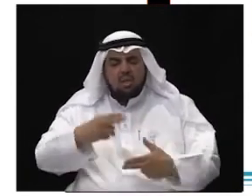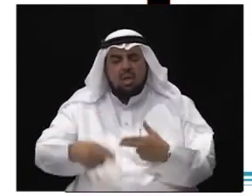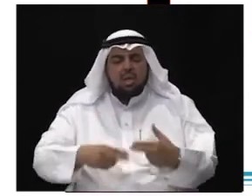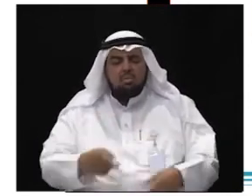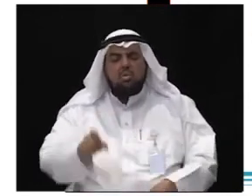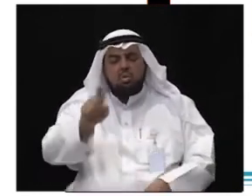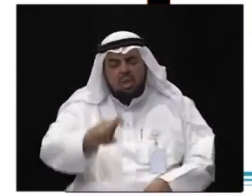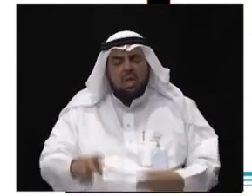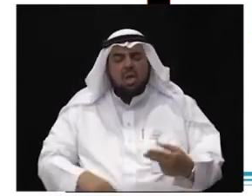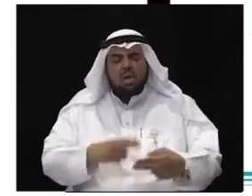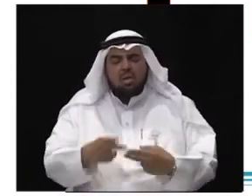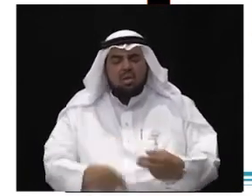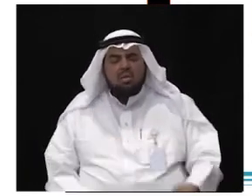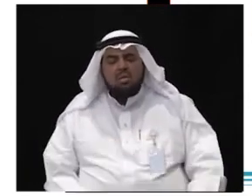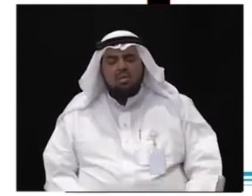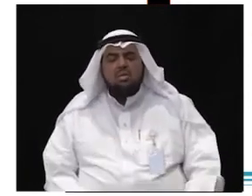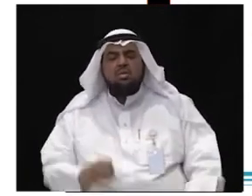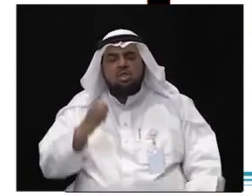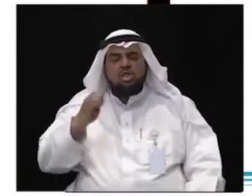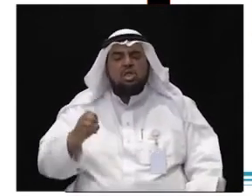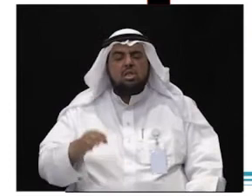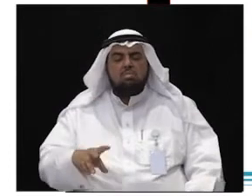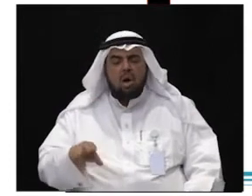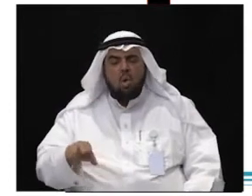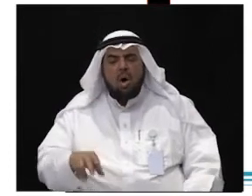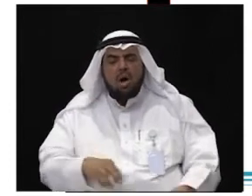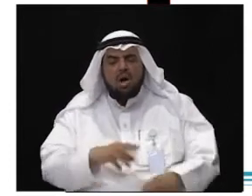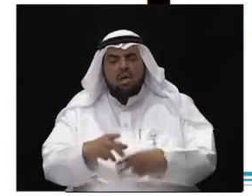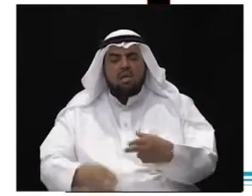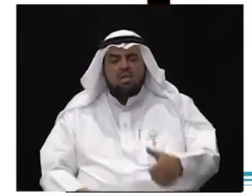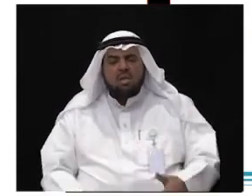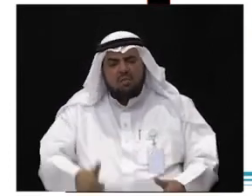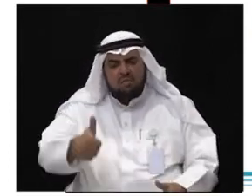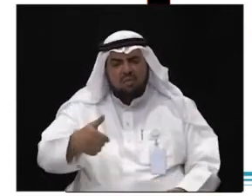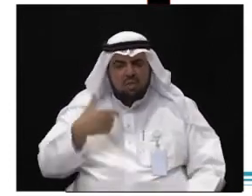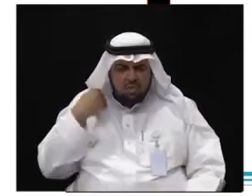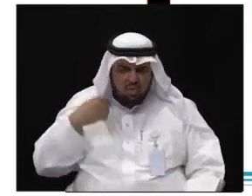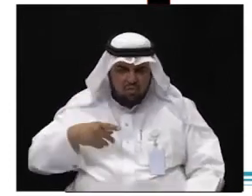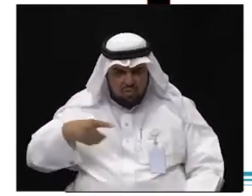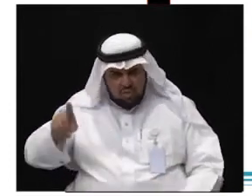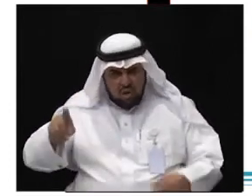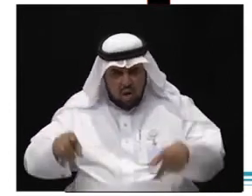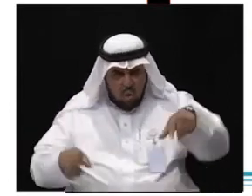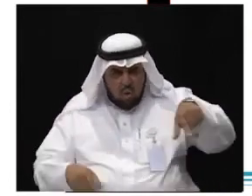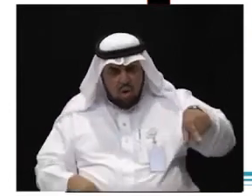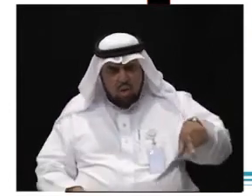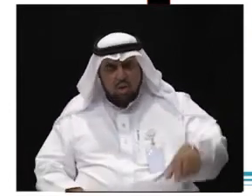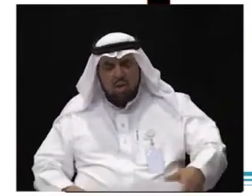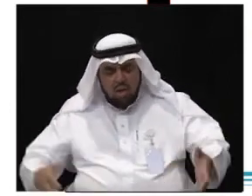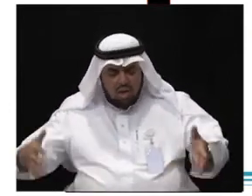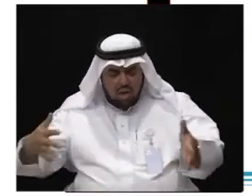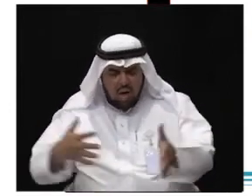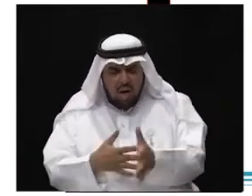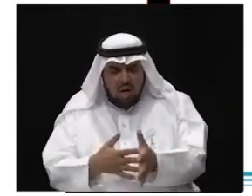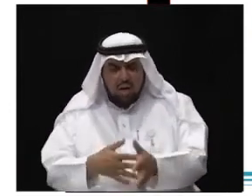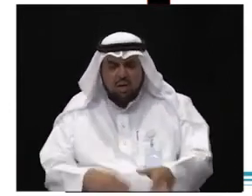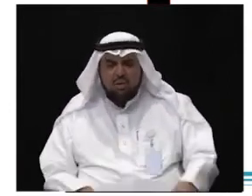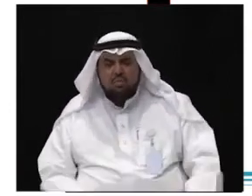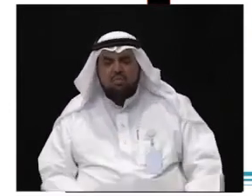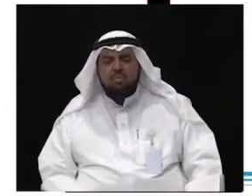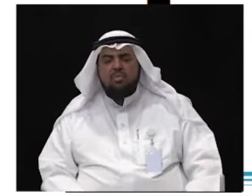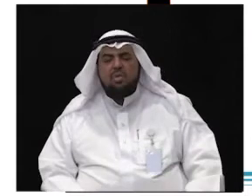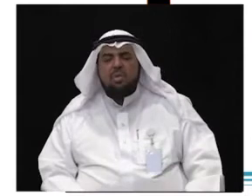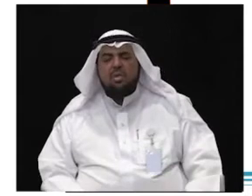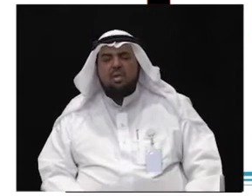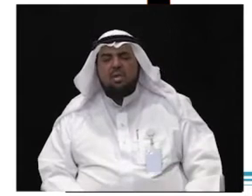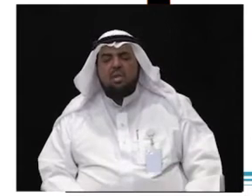نورا عن المحتوى، يجيب عبد العزيز، نتأكد من الإجابة حتى نصل إلى أنه